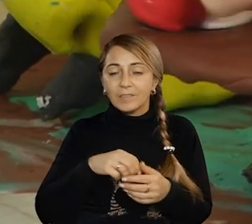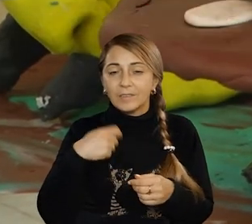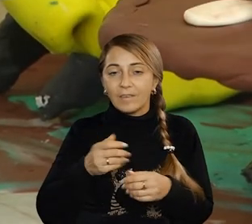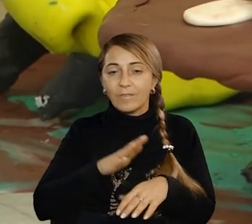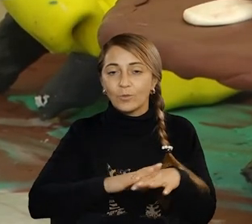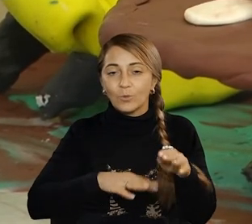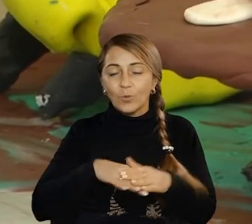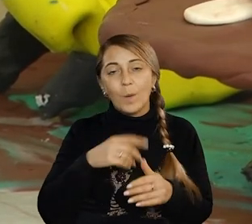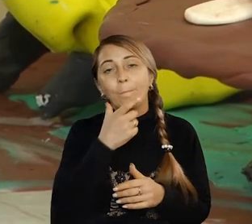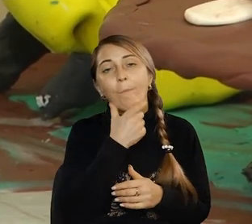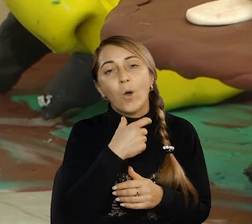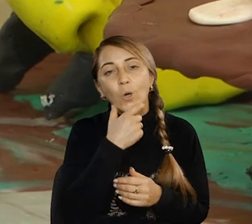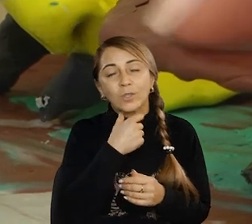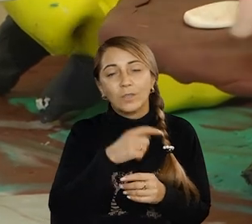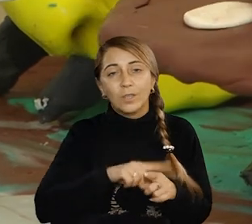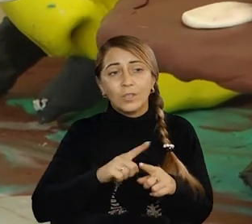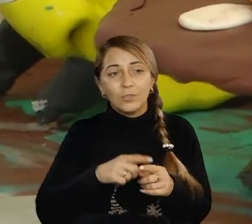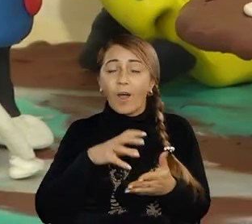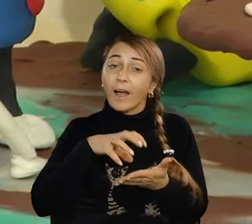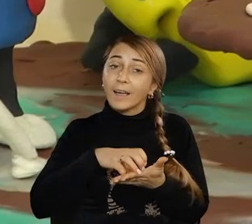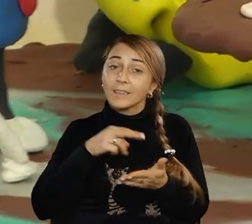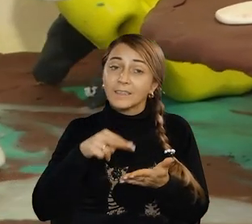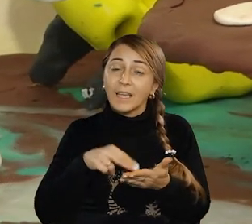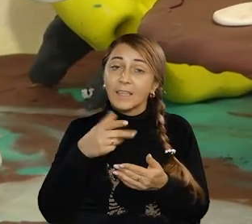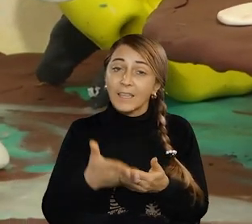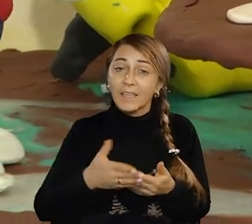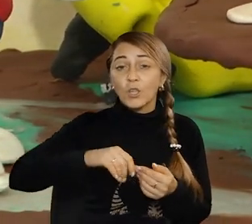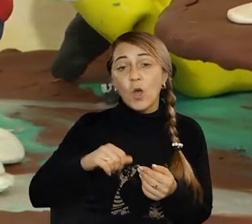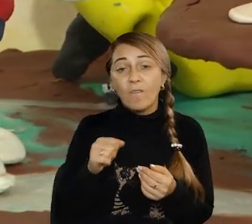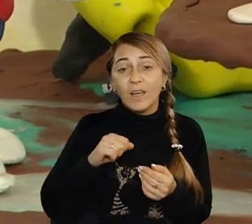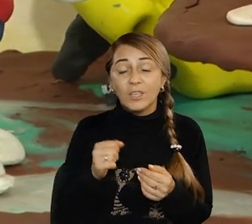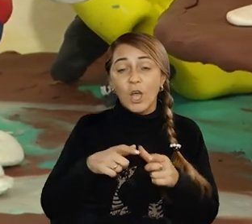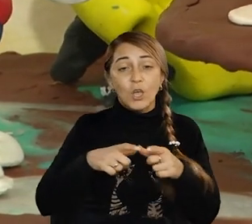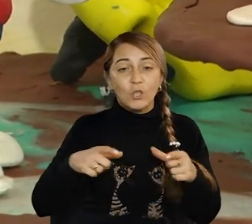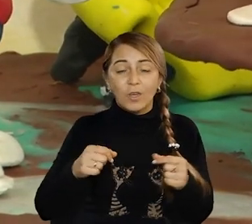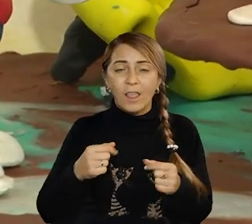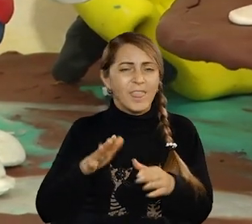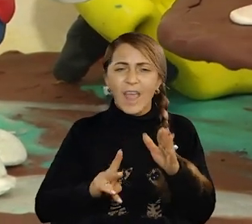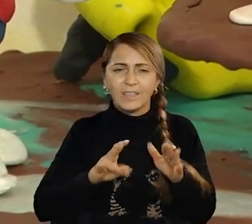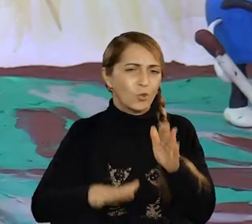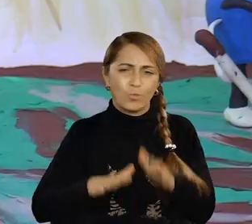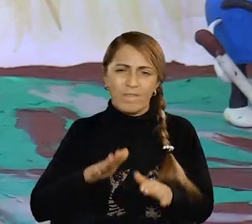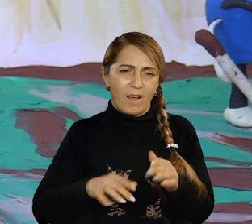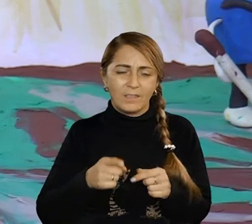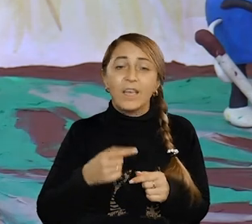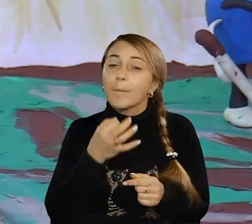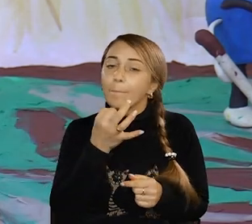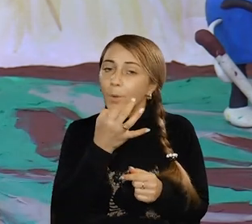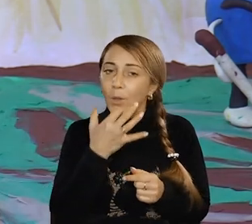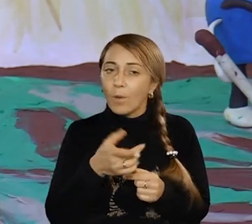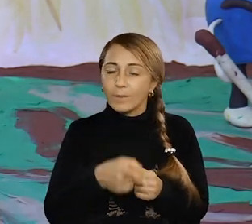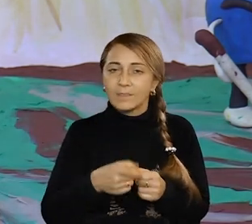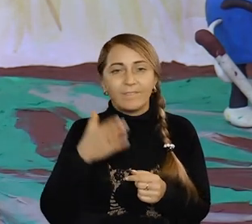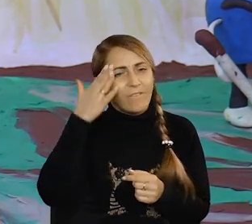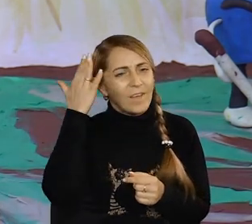подав морозиво. Те, що кекс стане її товаришем, шоколадка навіть не сумнівалася. Їй сподобалася